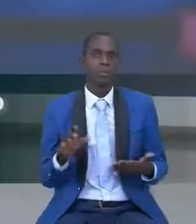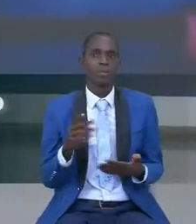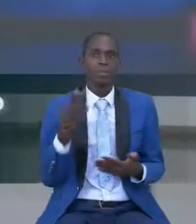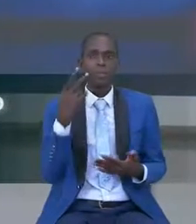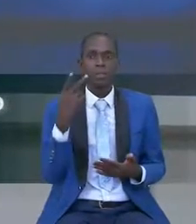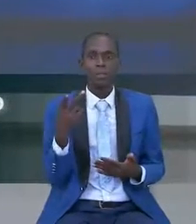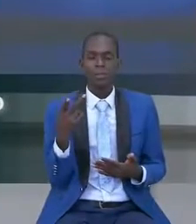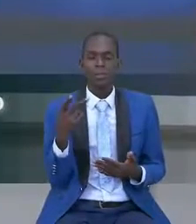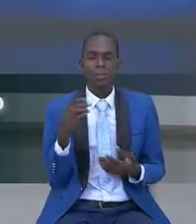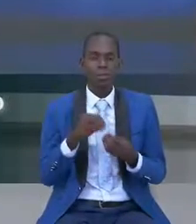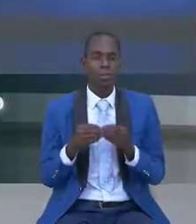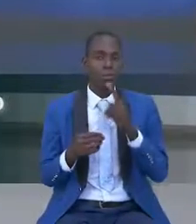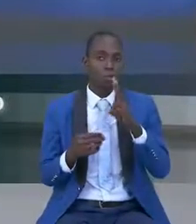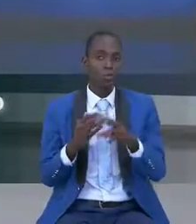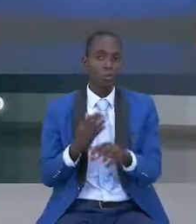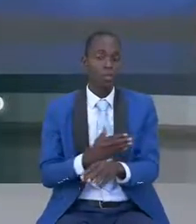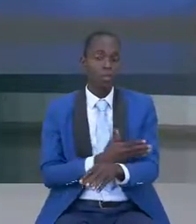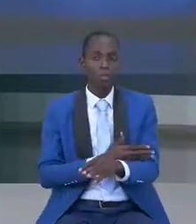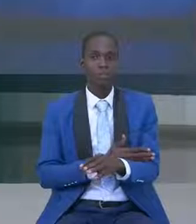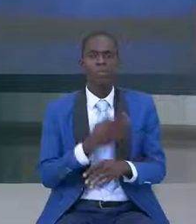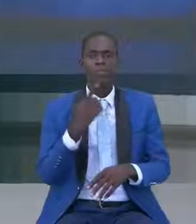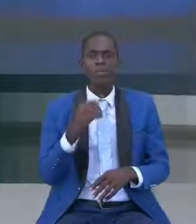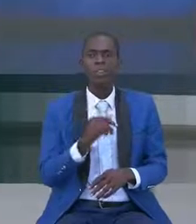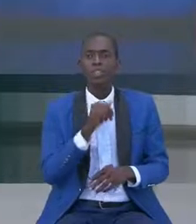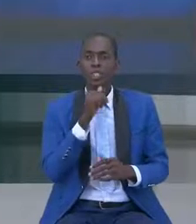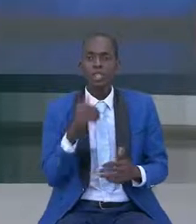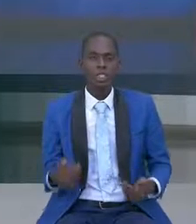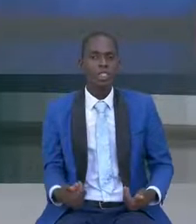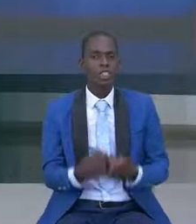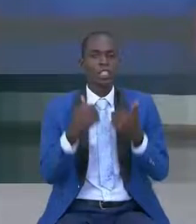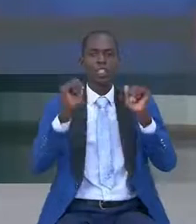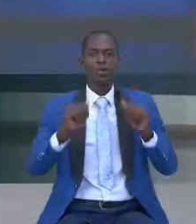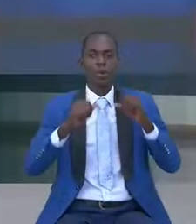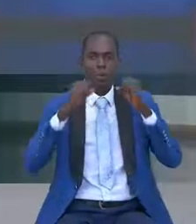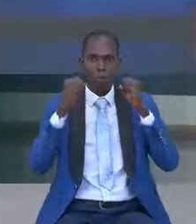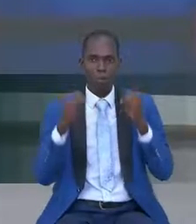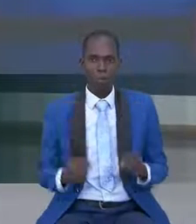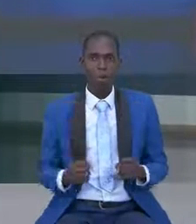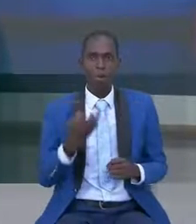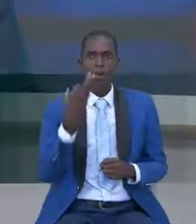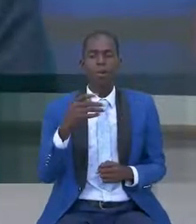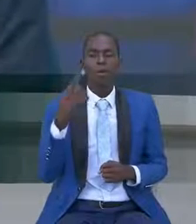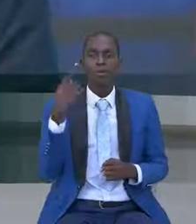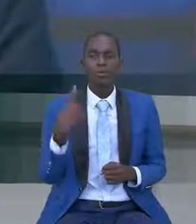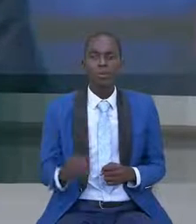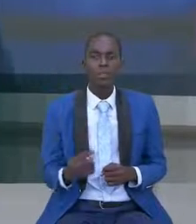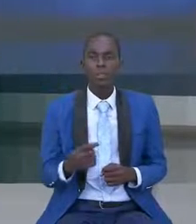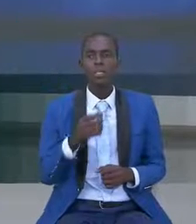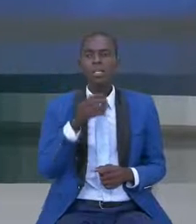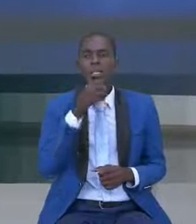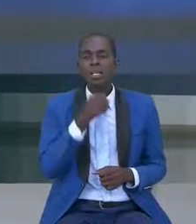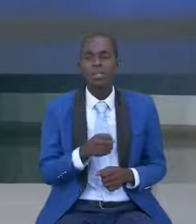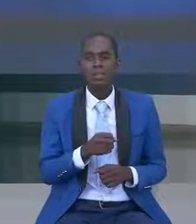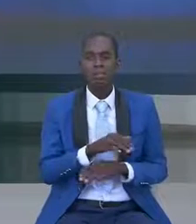Deuxième élément, la puissance incontestable du Dieu éternel.